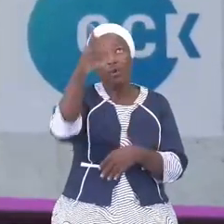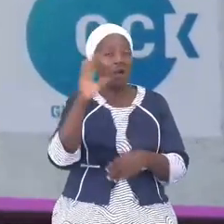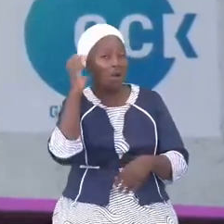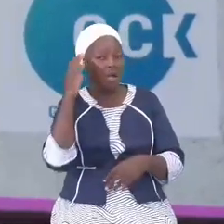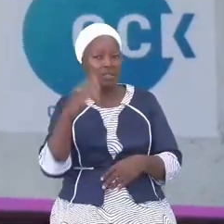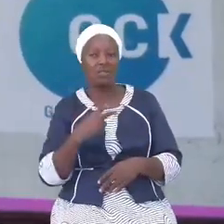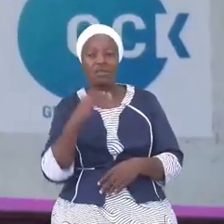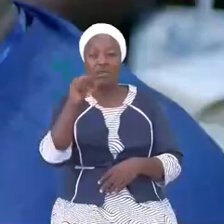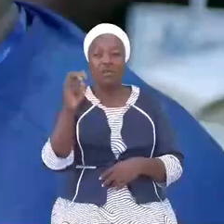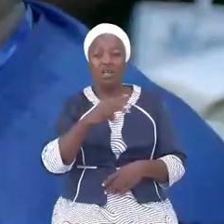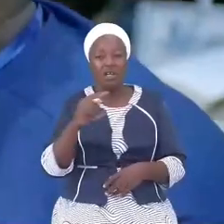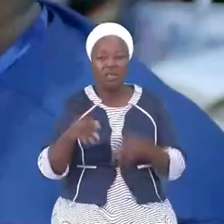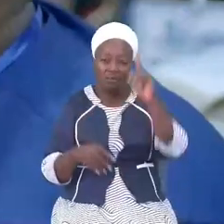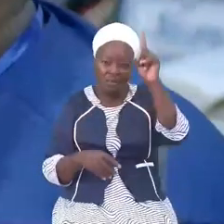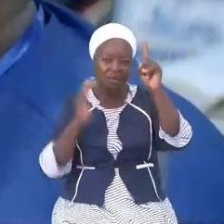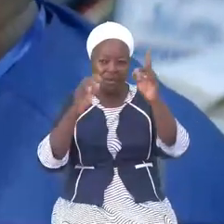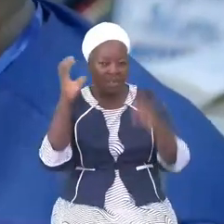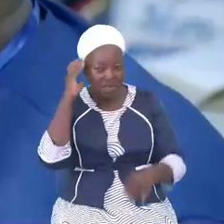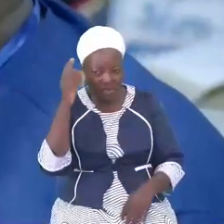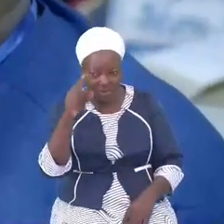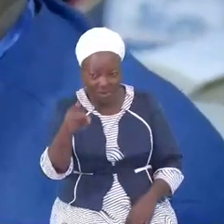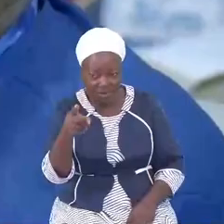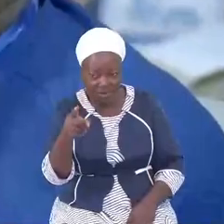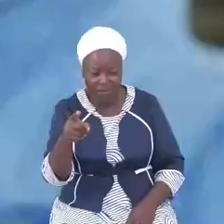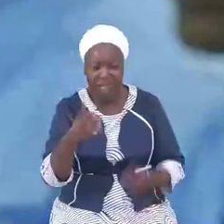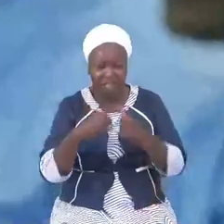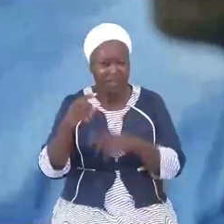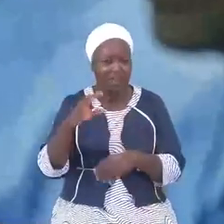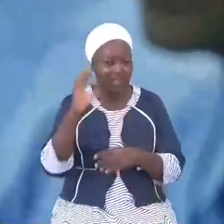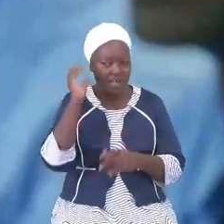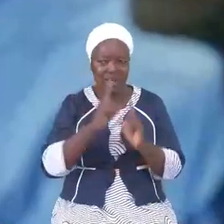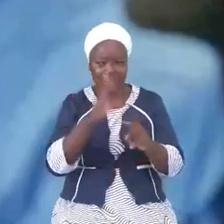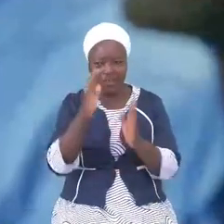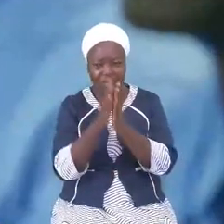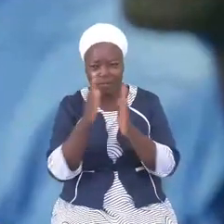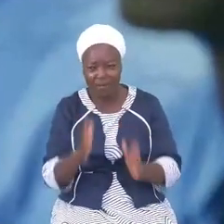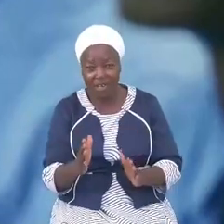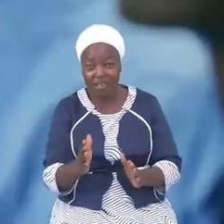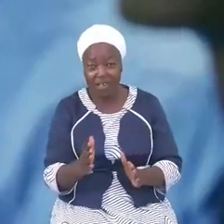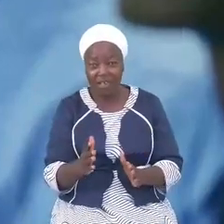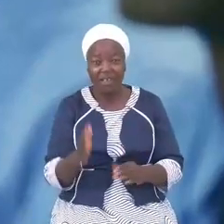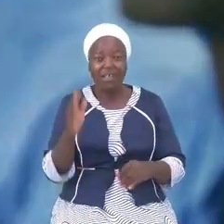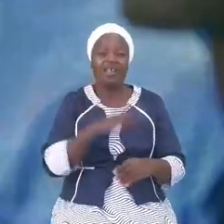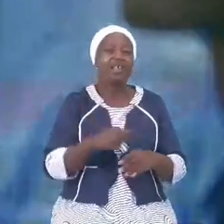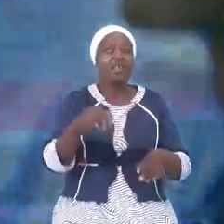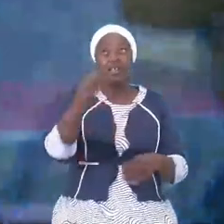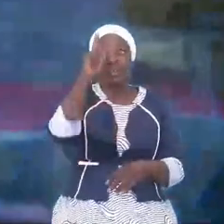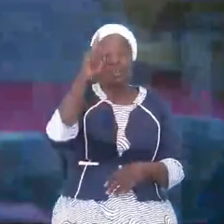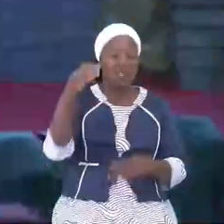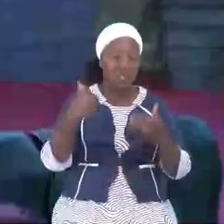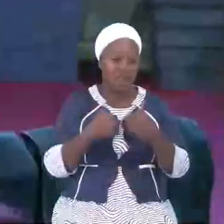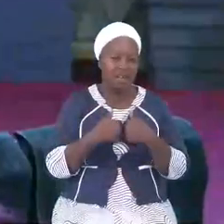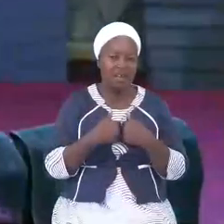va t'entendre. Il va exaucer ta prière. Il a écouté Jonas en ce moment et